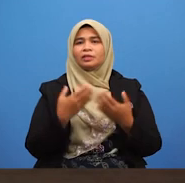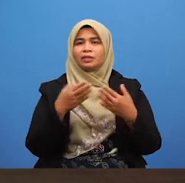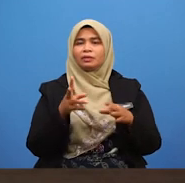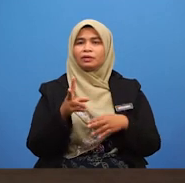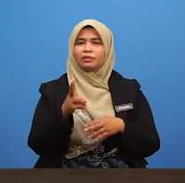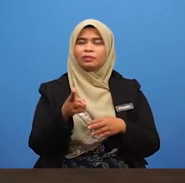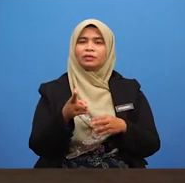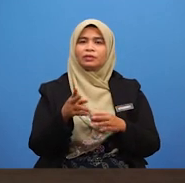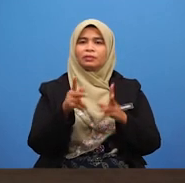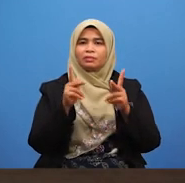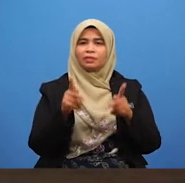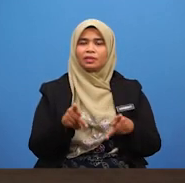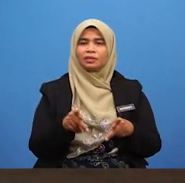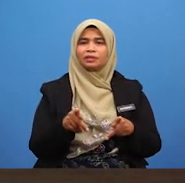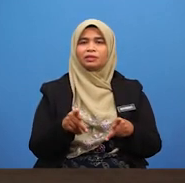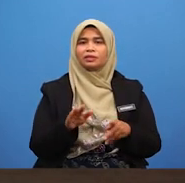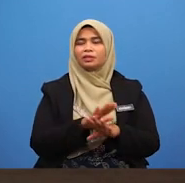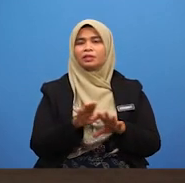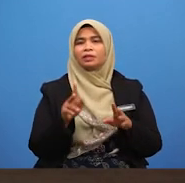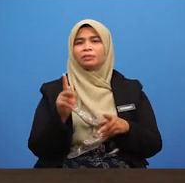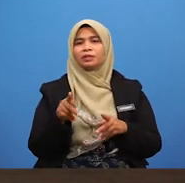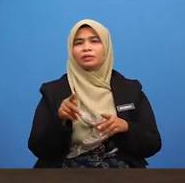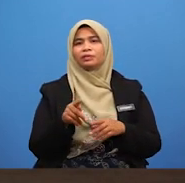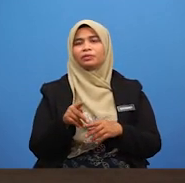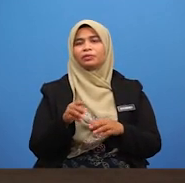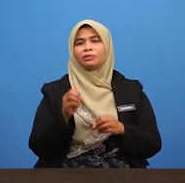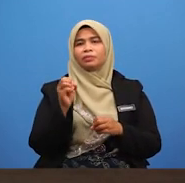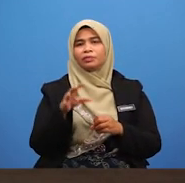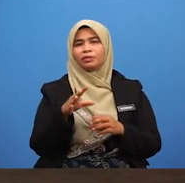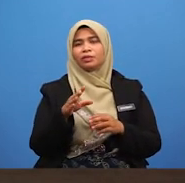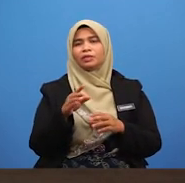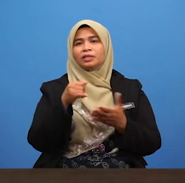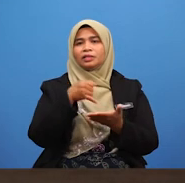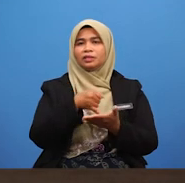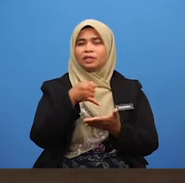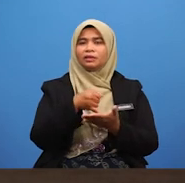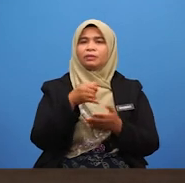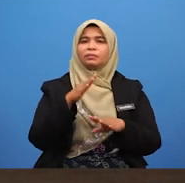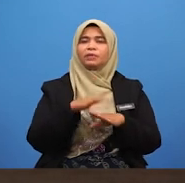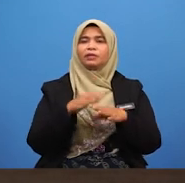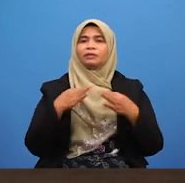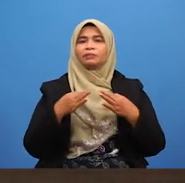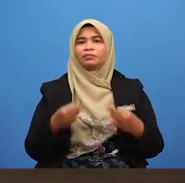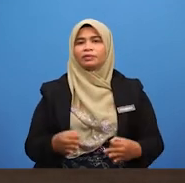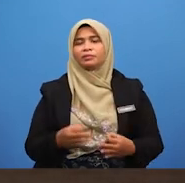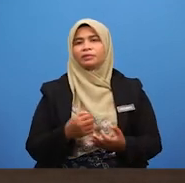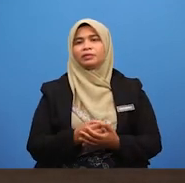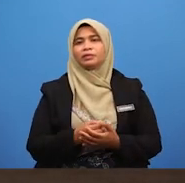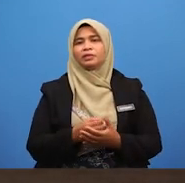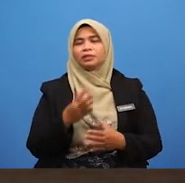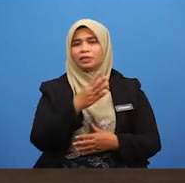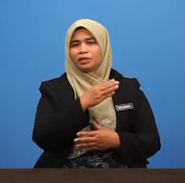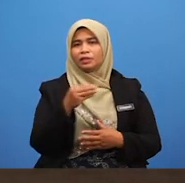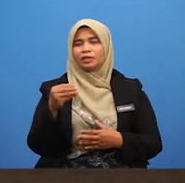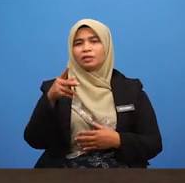pelajar tidak perlu menanggalkan lagi peniti pada fabrik. Dan